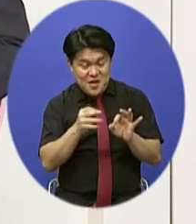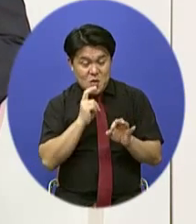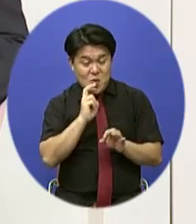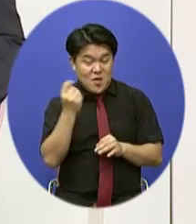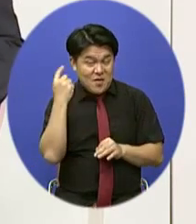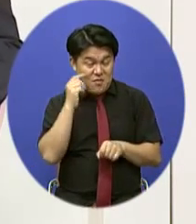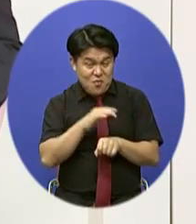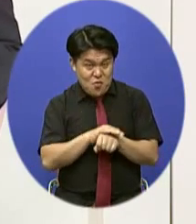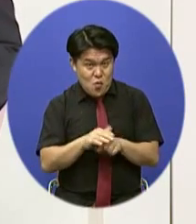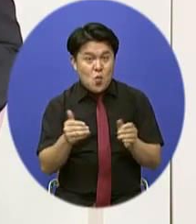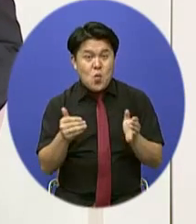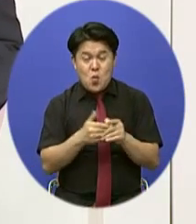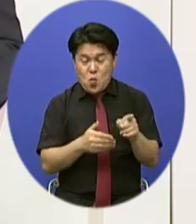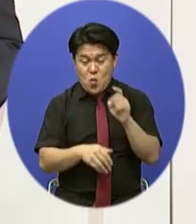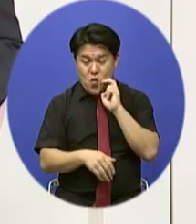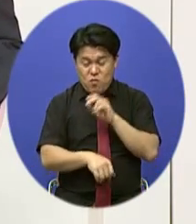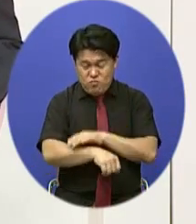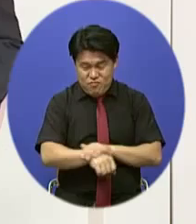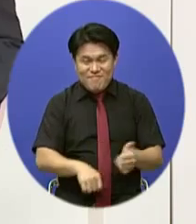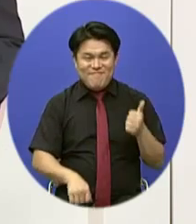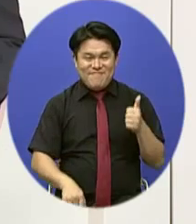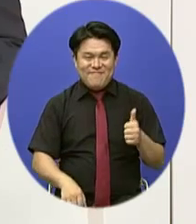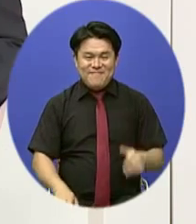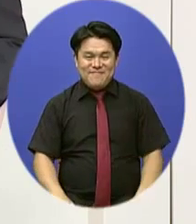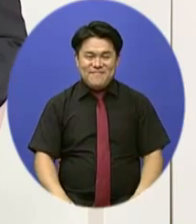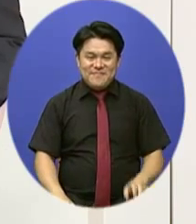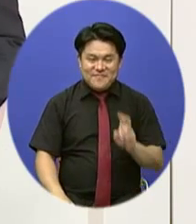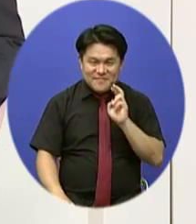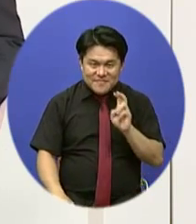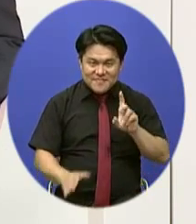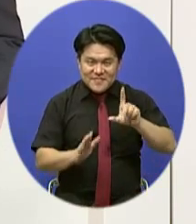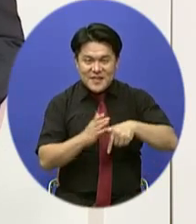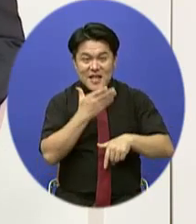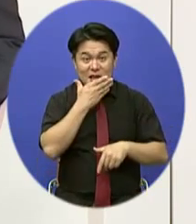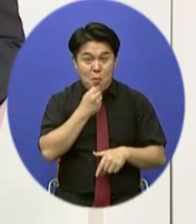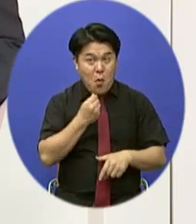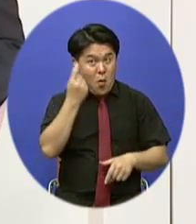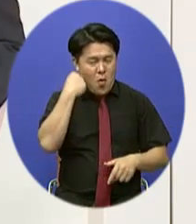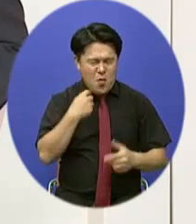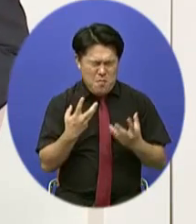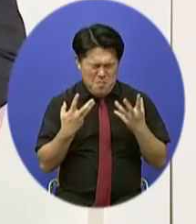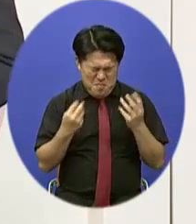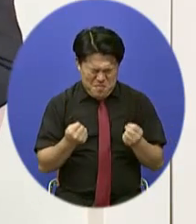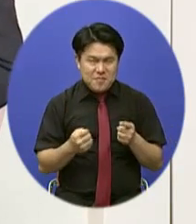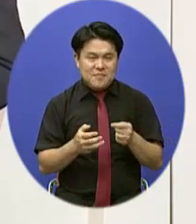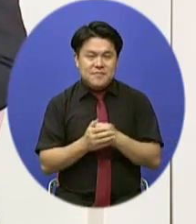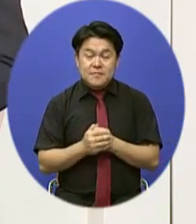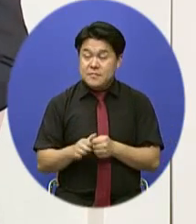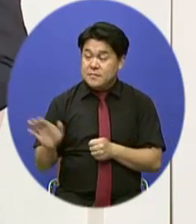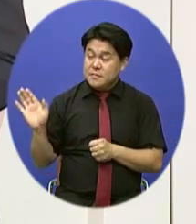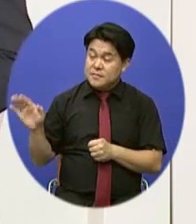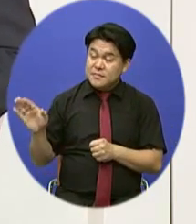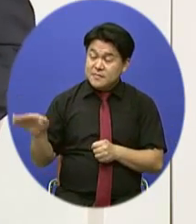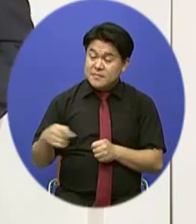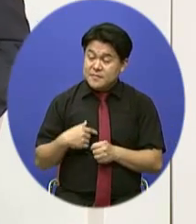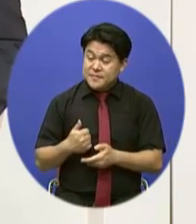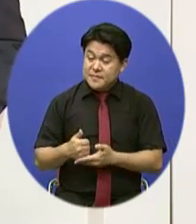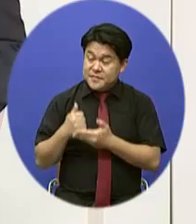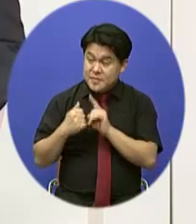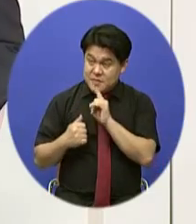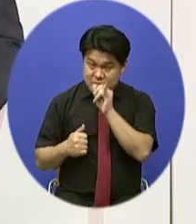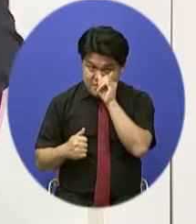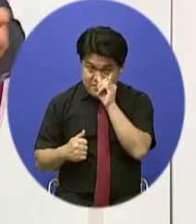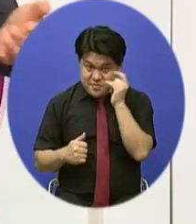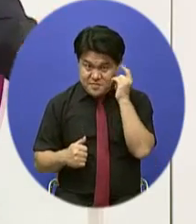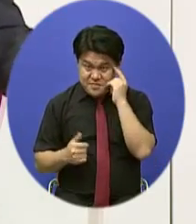네. 야, 노래 잘하시네요. 그러게요. 노래 속에 행복이 잔뜩 묻어 있었습니다. 그래요. 나 이효정 씨에게 이렇게 존대하냐면요.